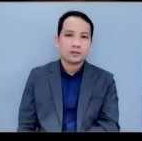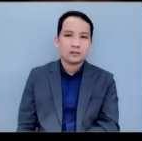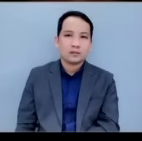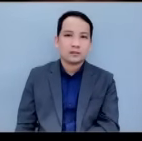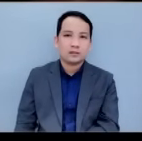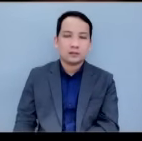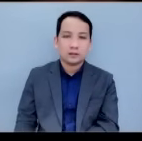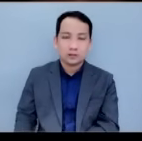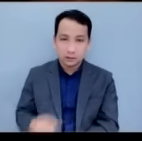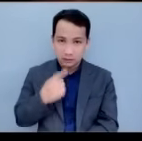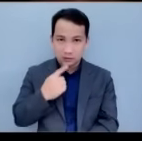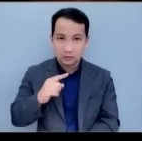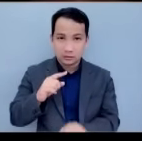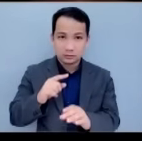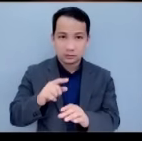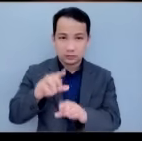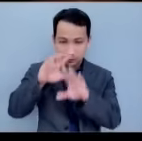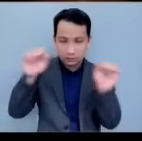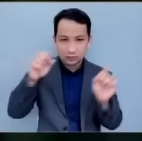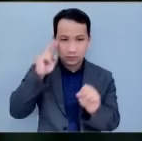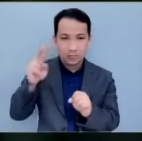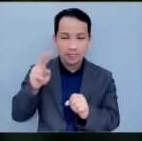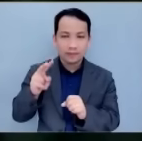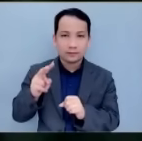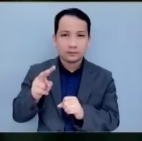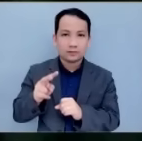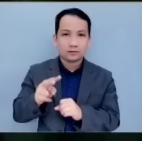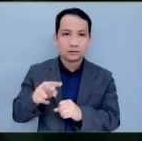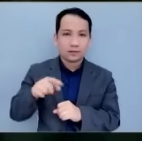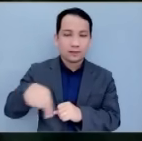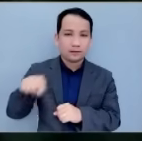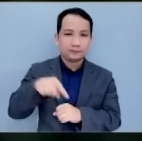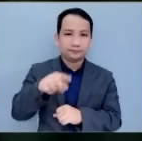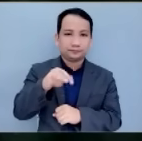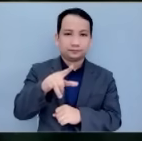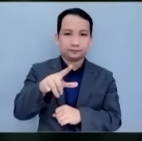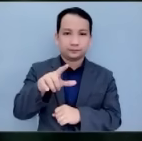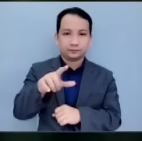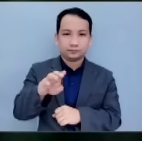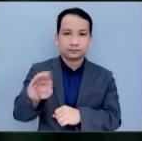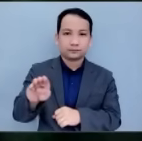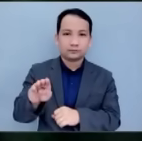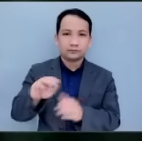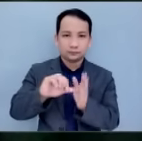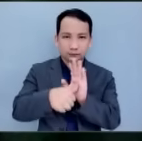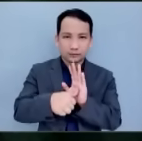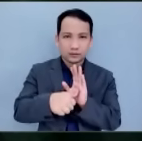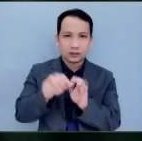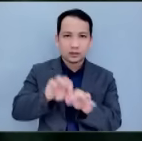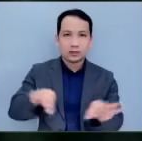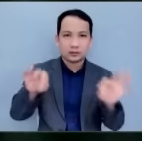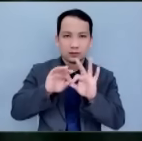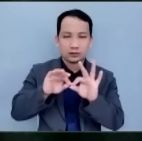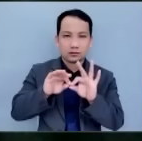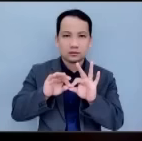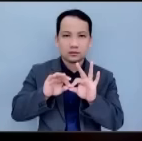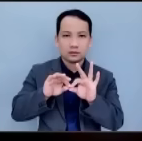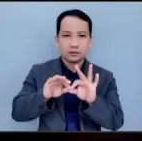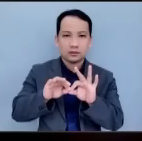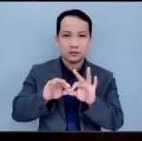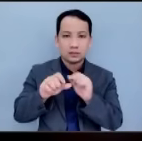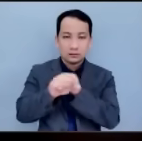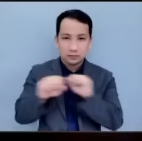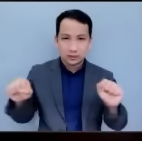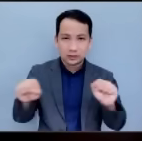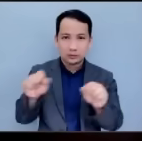Nagsalita si Pangulong Bongbong Marcos sa Lowy Institute sa Melbourne kung saan pinunto niya ang halaga ng maritime security sa West Philippine